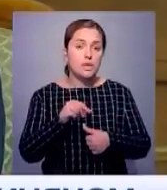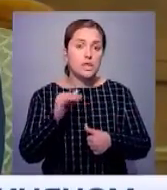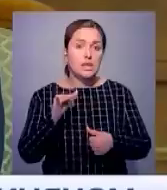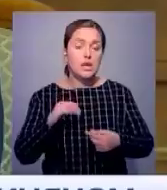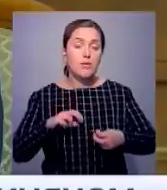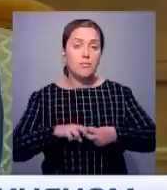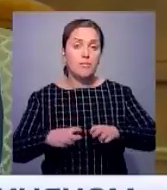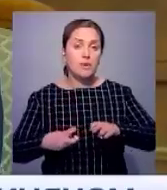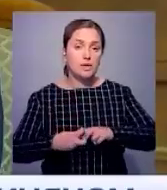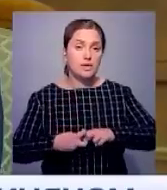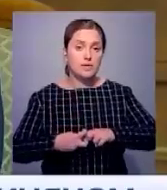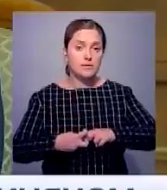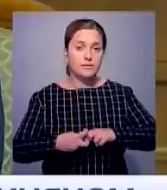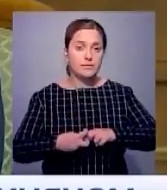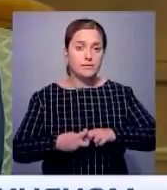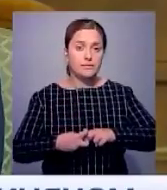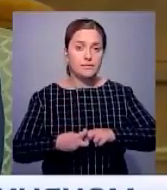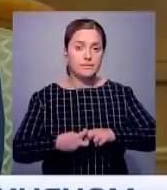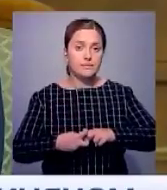проблемы